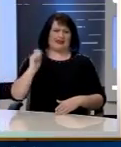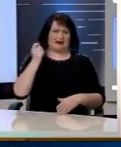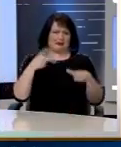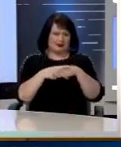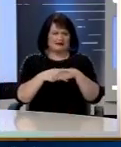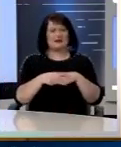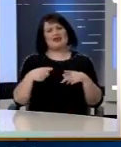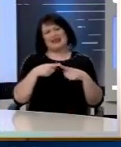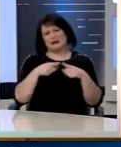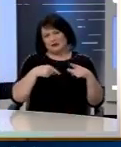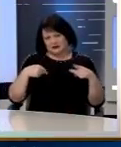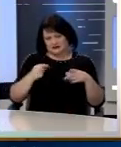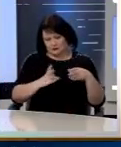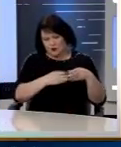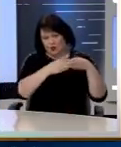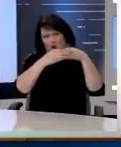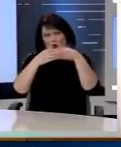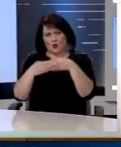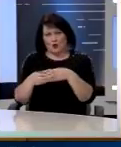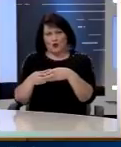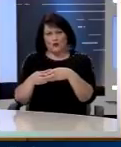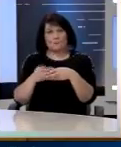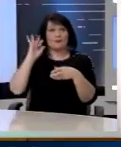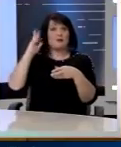και μέσα στην αποστολή με την